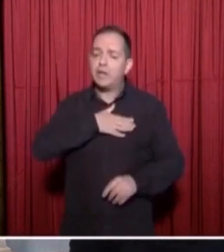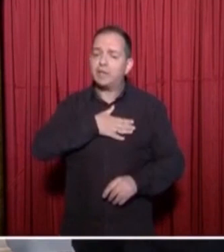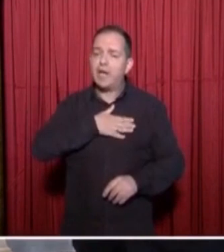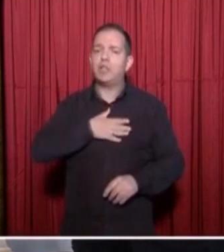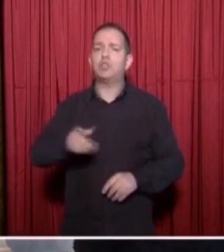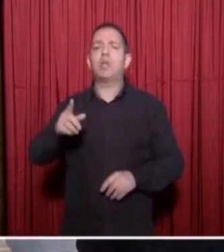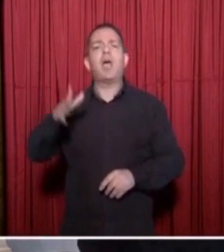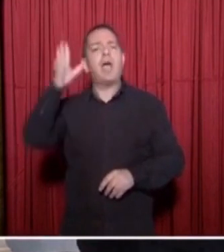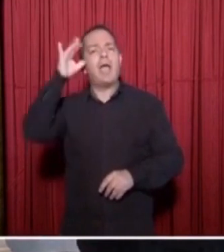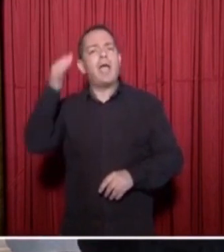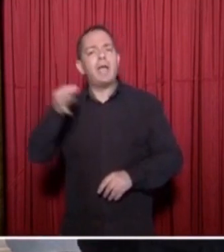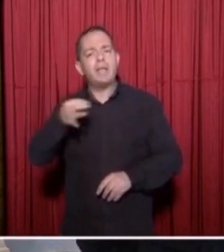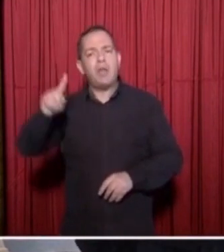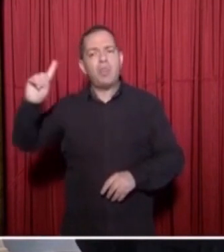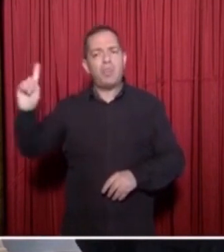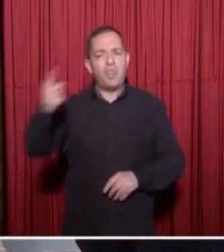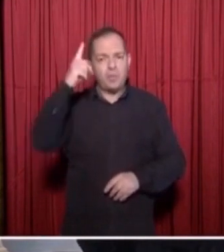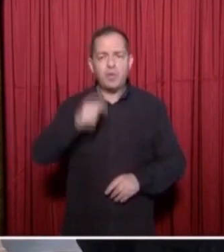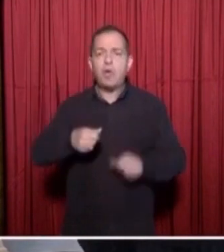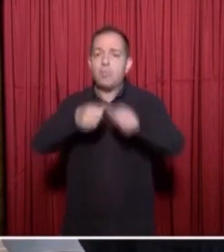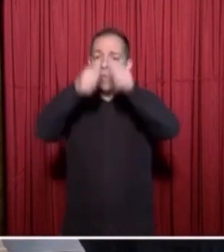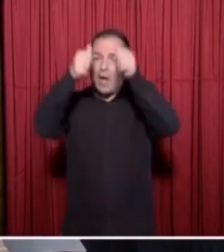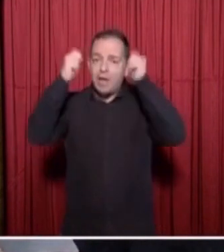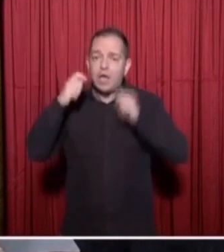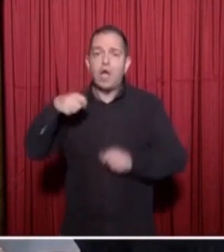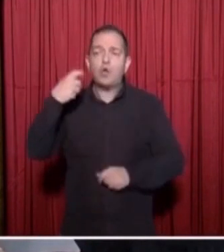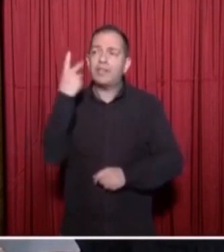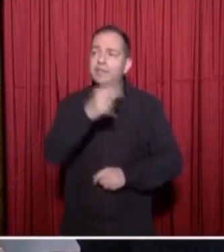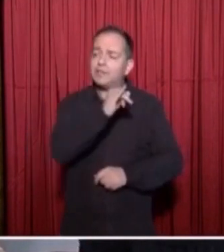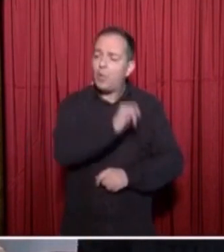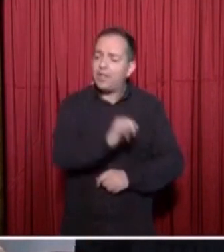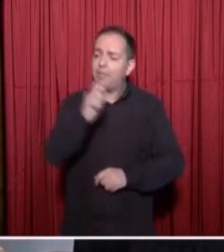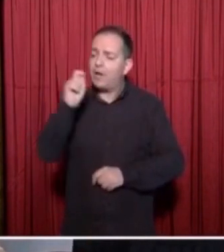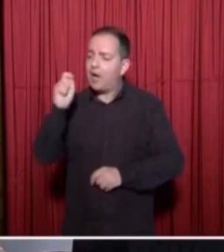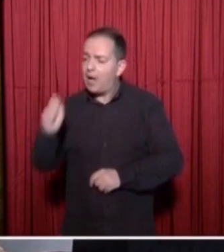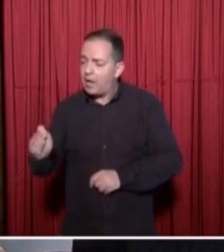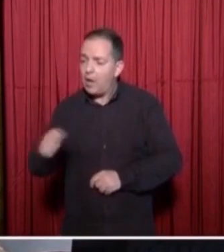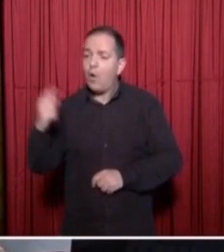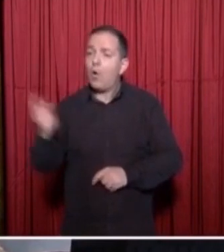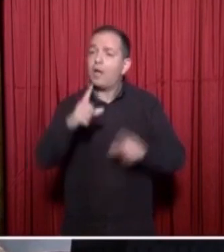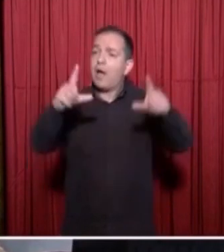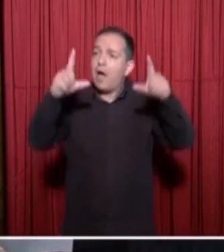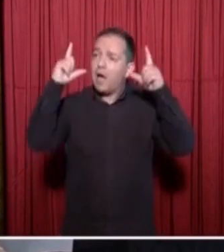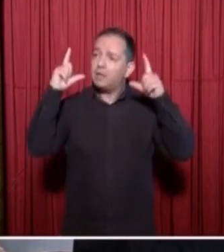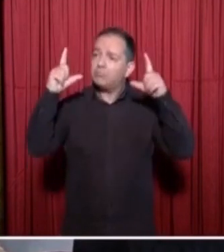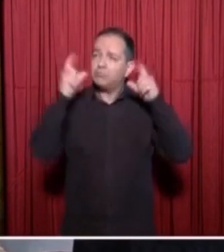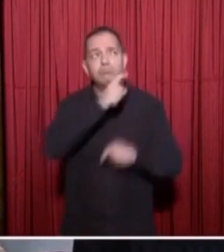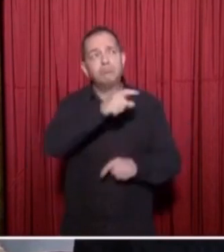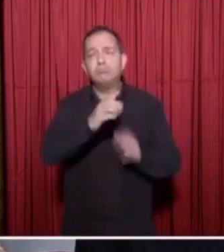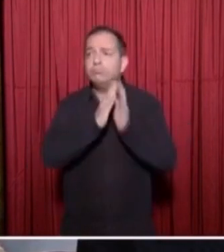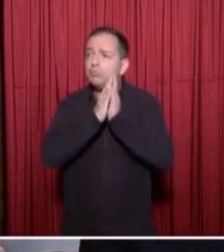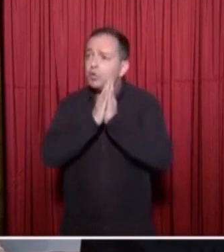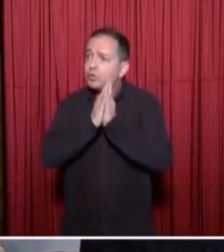Θαυματουργού, των Αγίων και Δικαίων Θεοπατώρων Ιωακήμ και Άννης και πάντων των Αγίων,